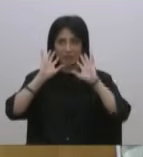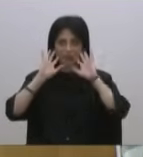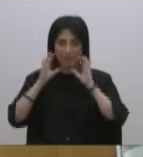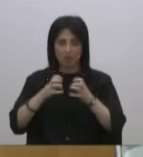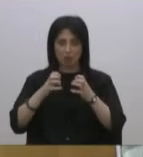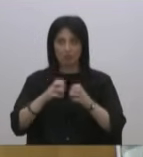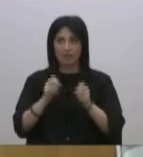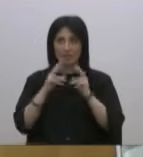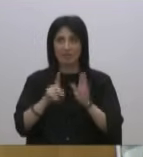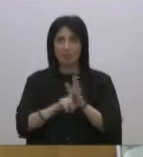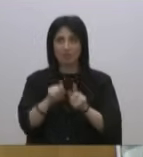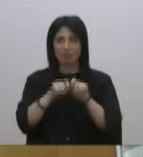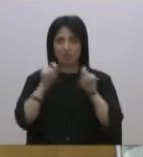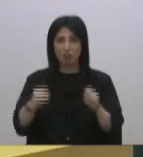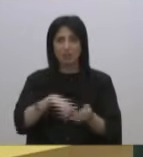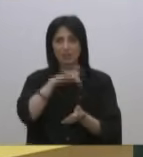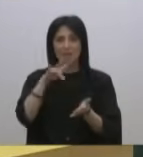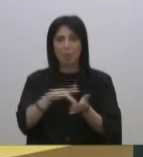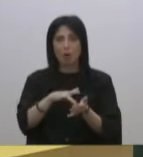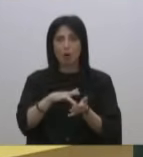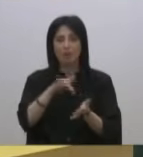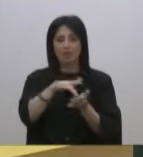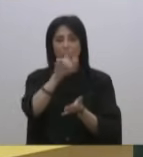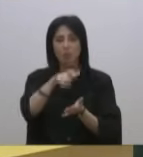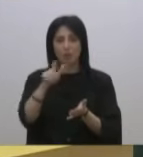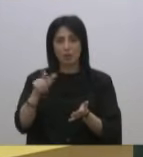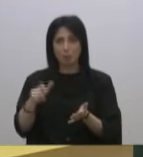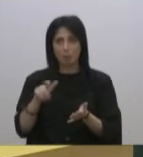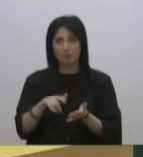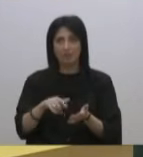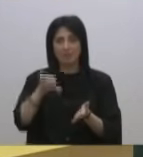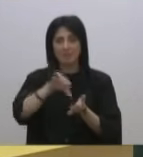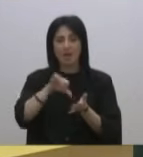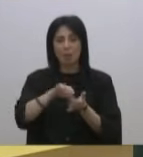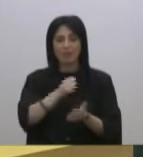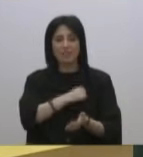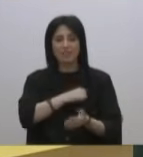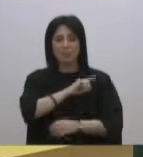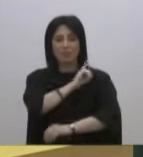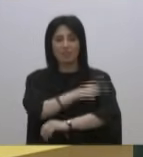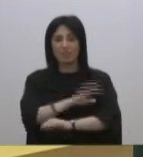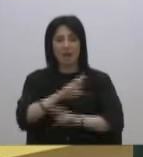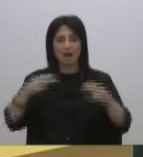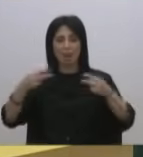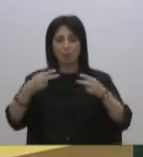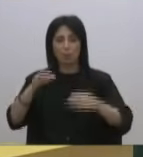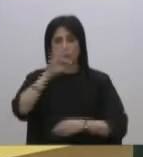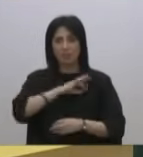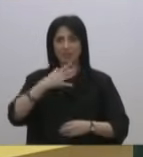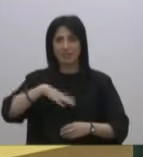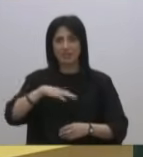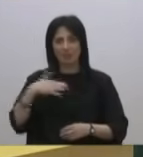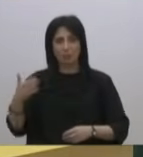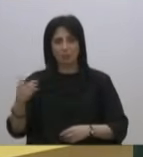სერიოზული საფრთხე შეუქმნა სამოქალაქო მოსახლეობას, წარმოადგენდა სამხედრო ძალის არაპროპორციულ გამოყენებას